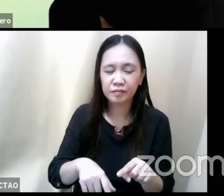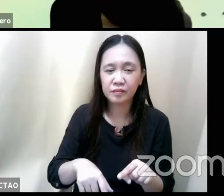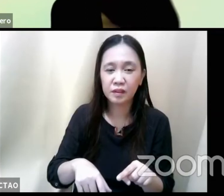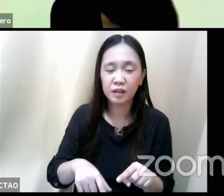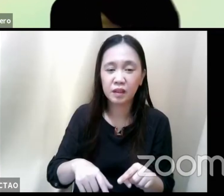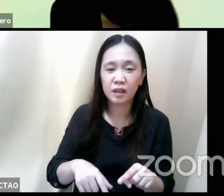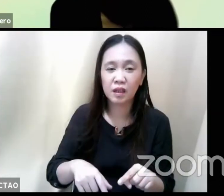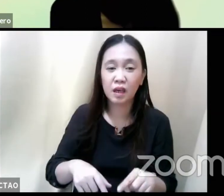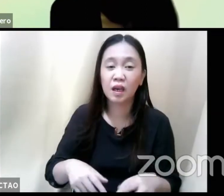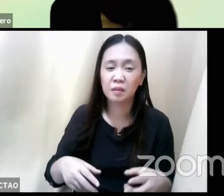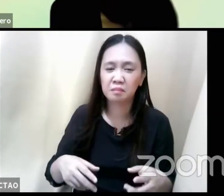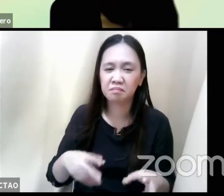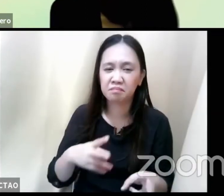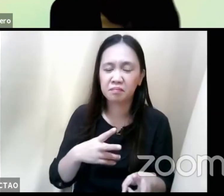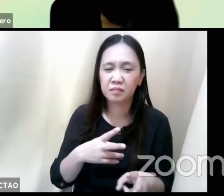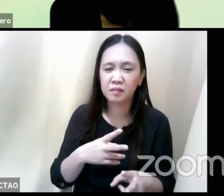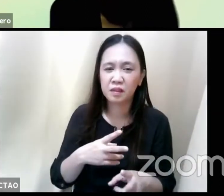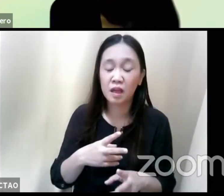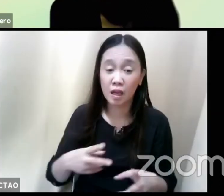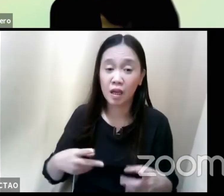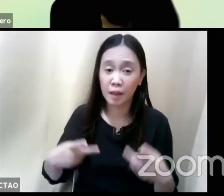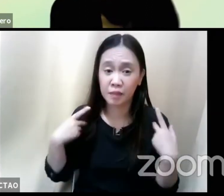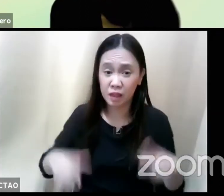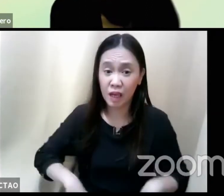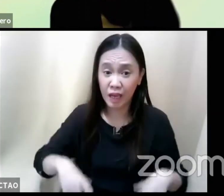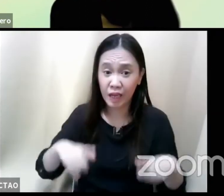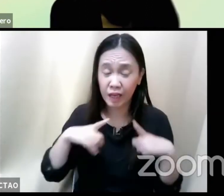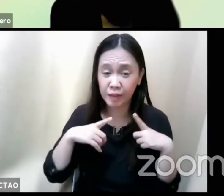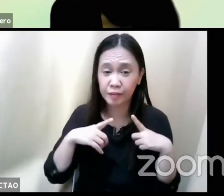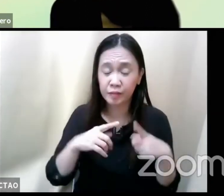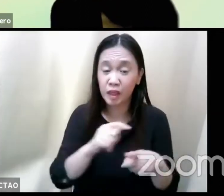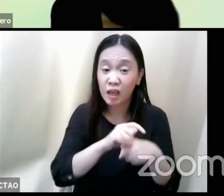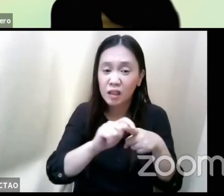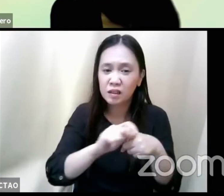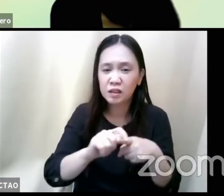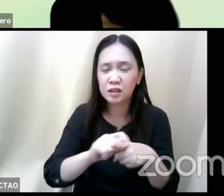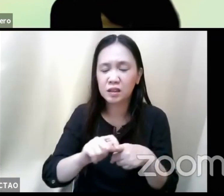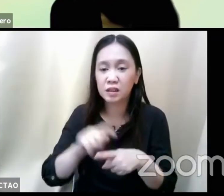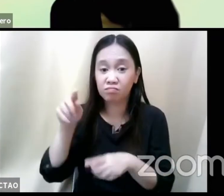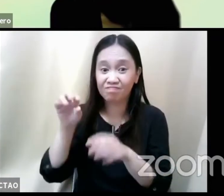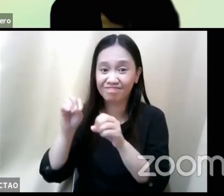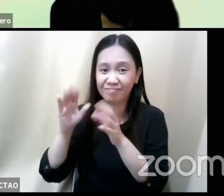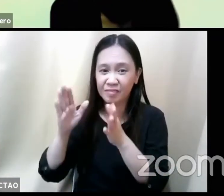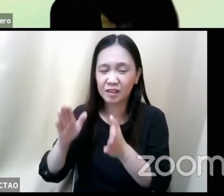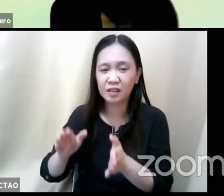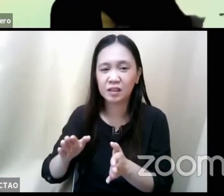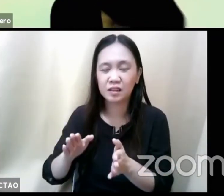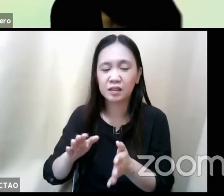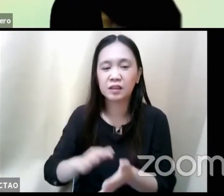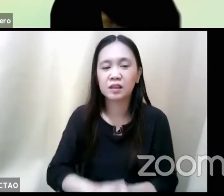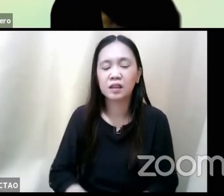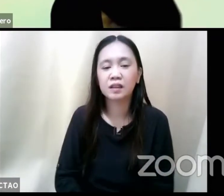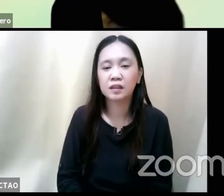live talagang demo at saka training talaga yung ginawa ni Teacher Mark, no, doon sa COVID. Kumbaga,